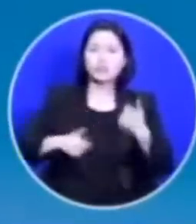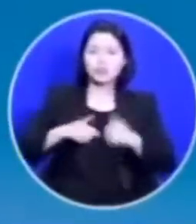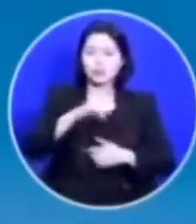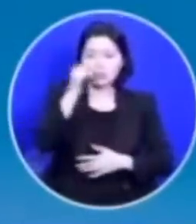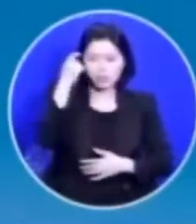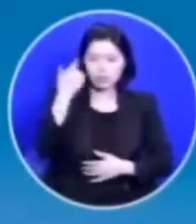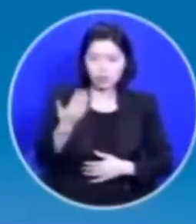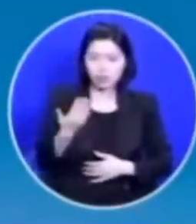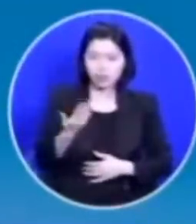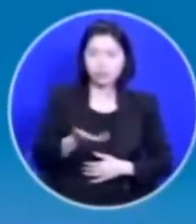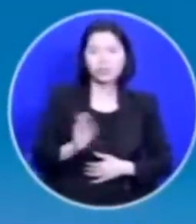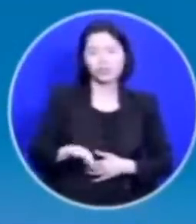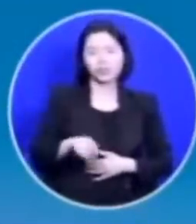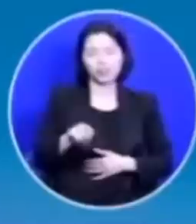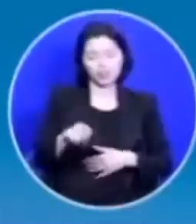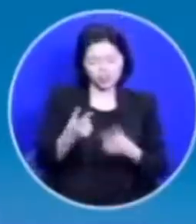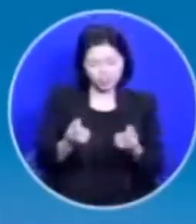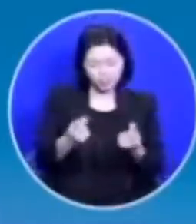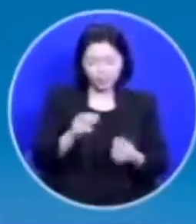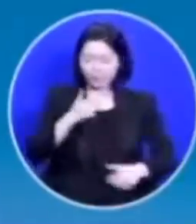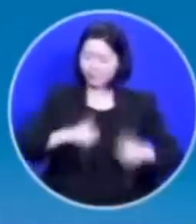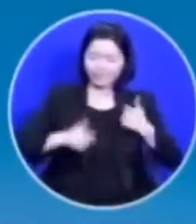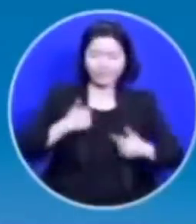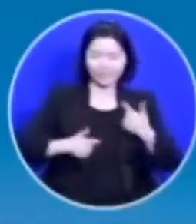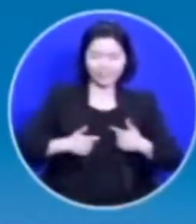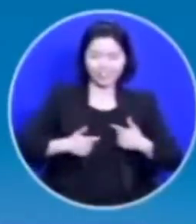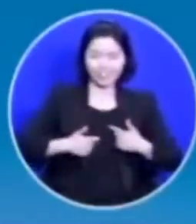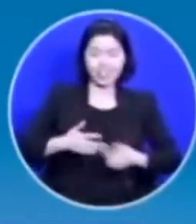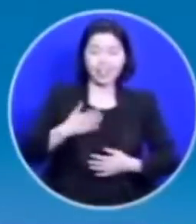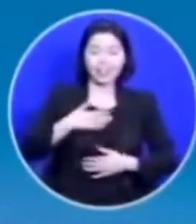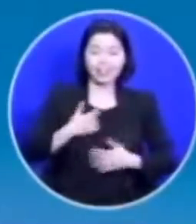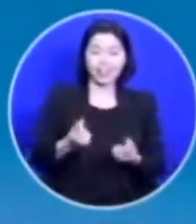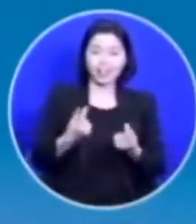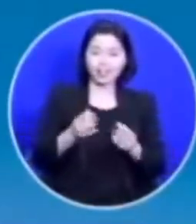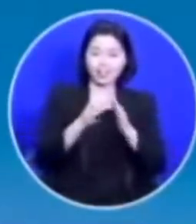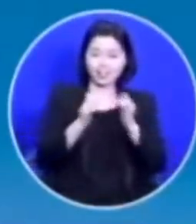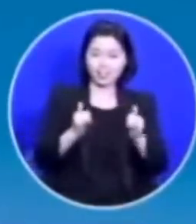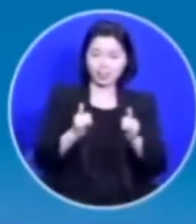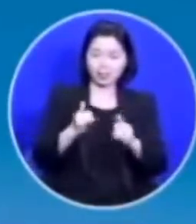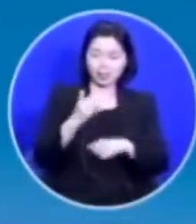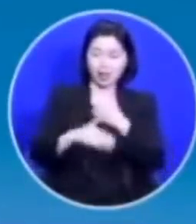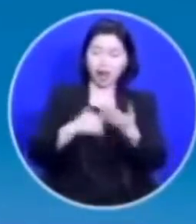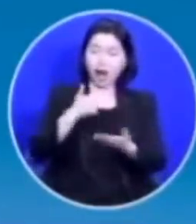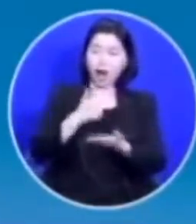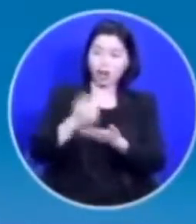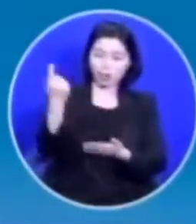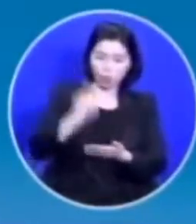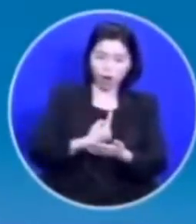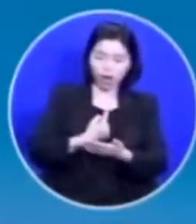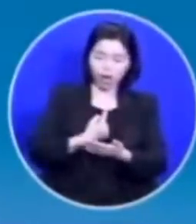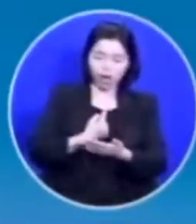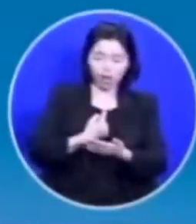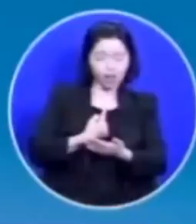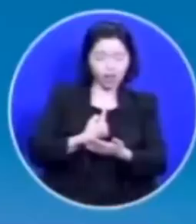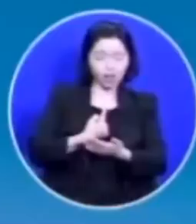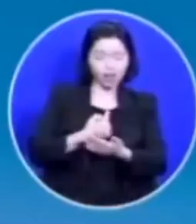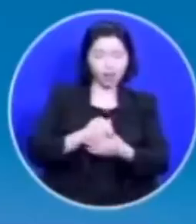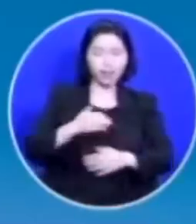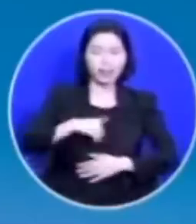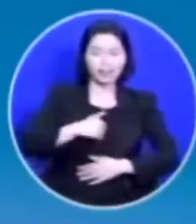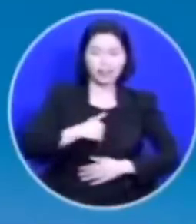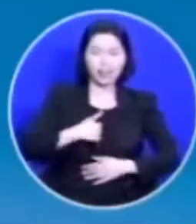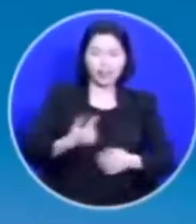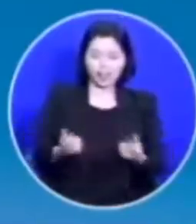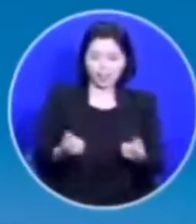기뻤답니다 나 같은 자에게 하나님이 맛이다 그러면서 나 같은